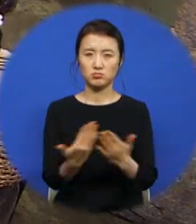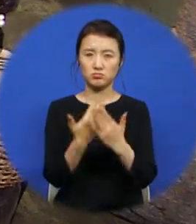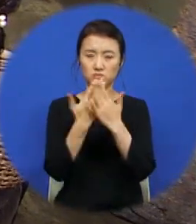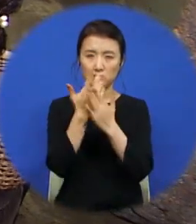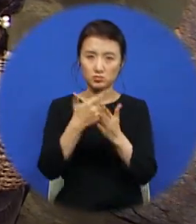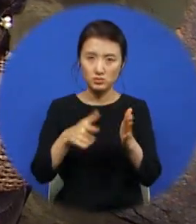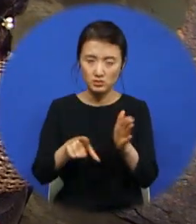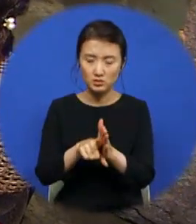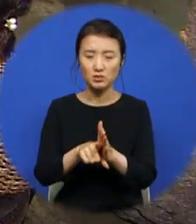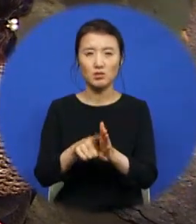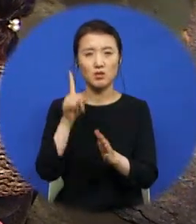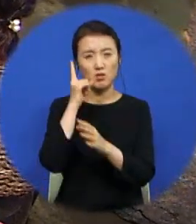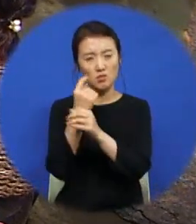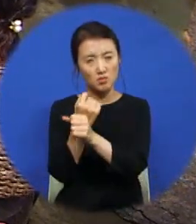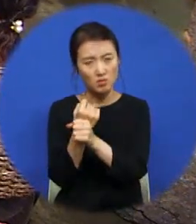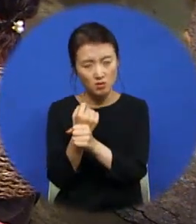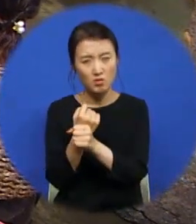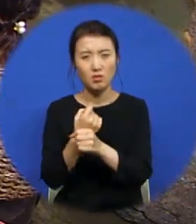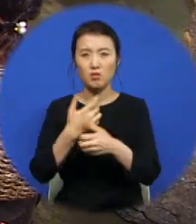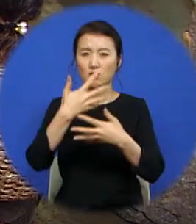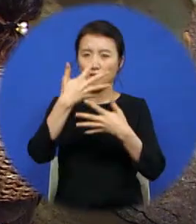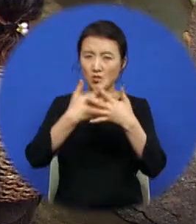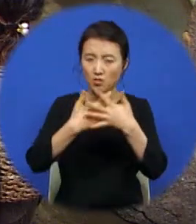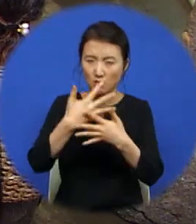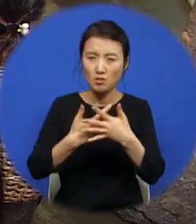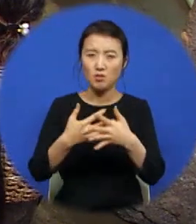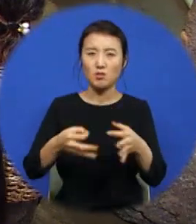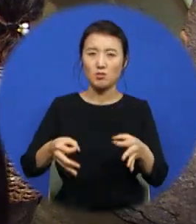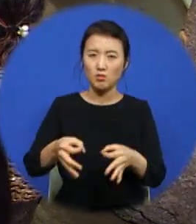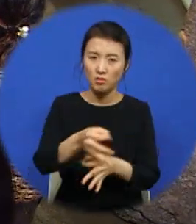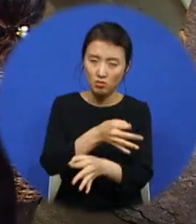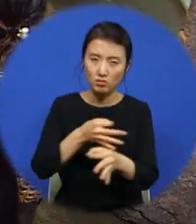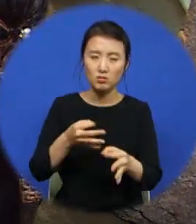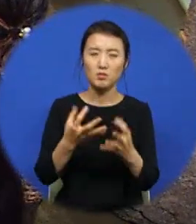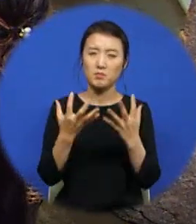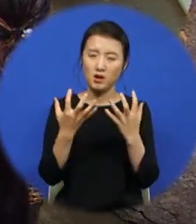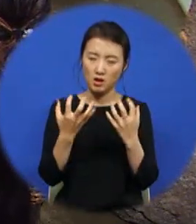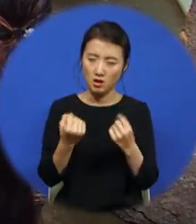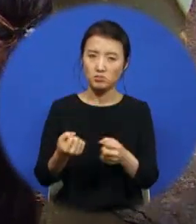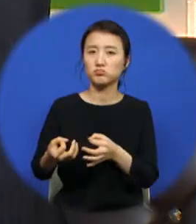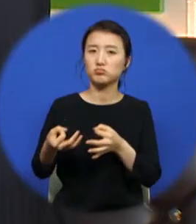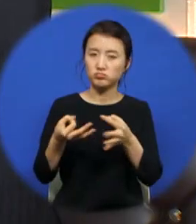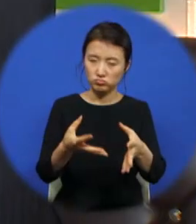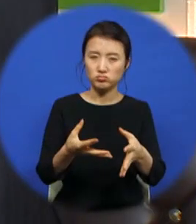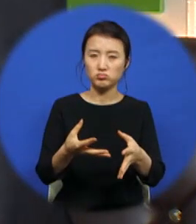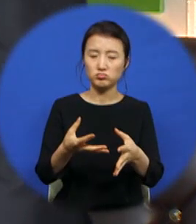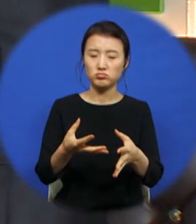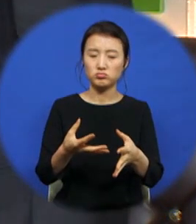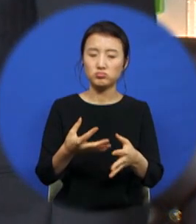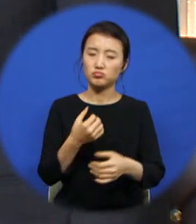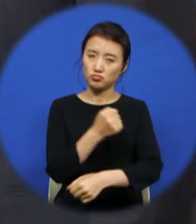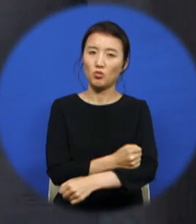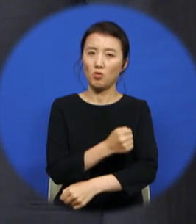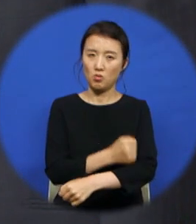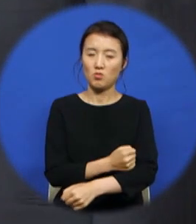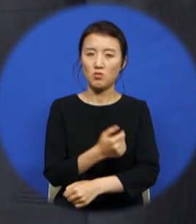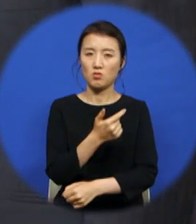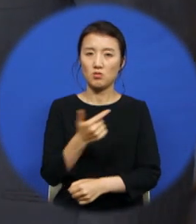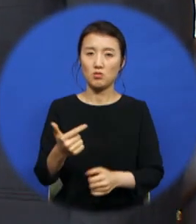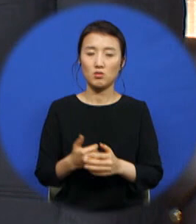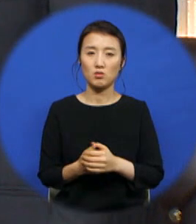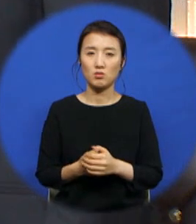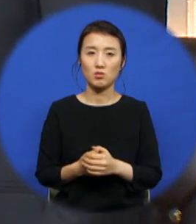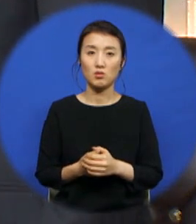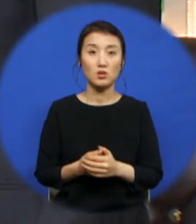미디어 영화 그 다음에 경제 이런 부분에 키울 안 같아요 그런데 이런 숫자가 중요한 게 아닙니다